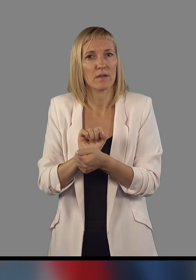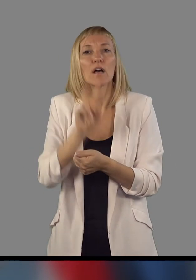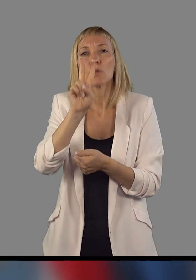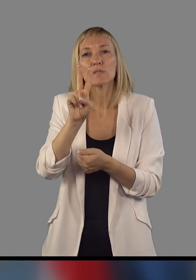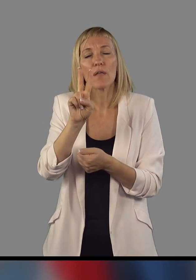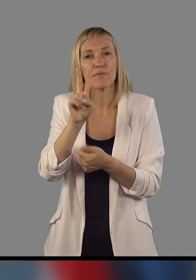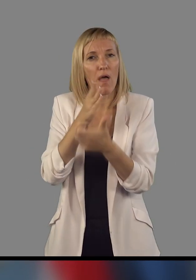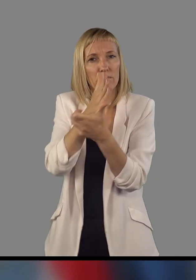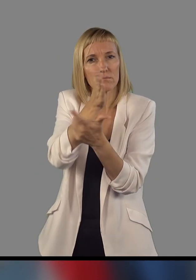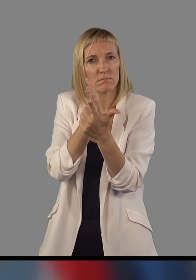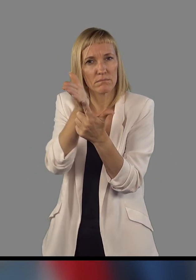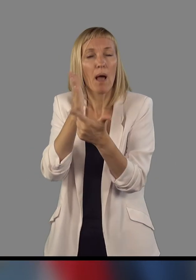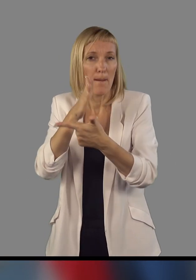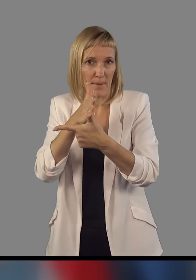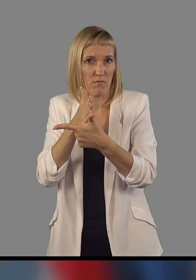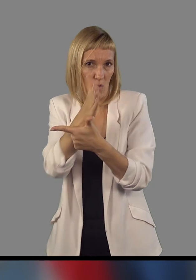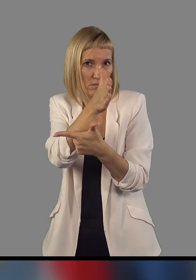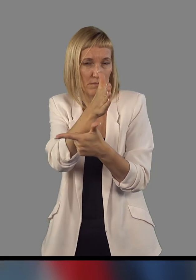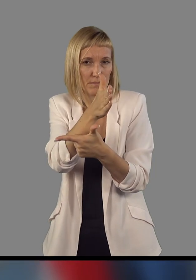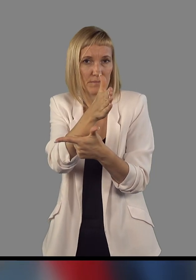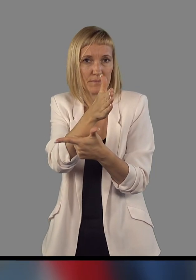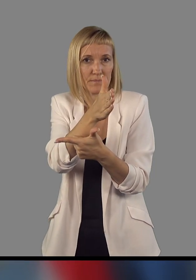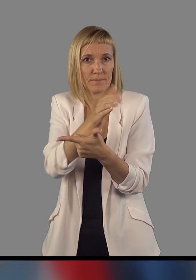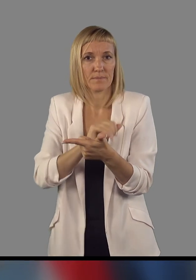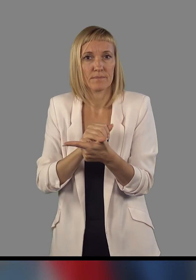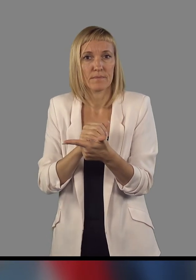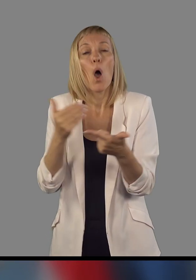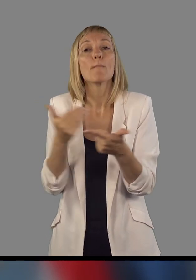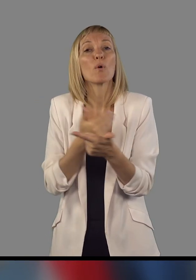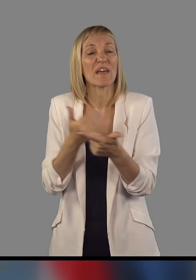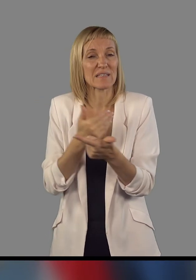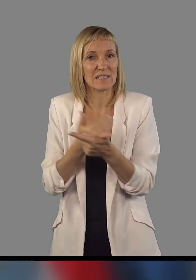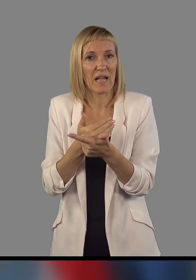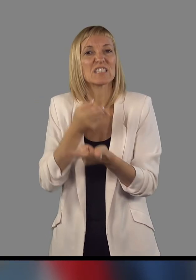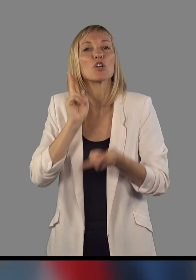vladavine prava, pa tu sta 2 aspekta. Prvi je poudarek na